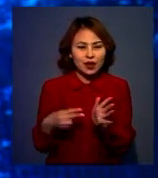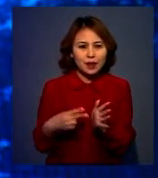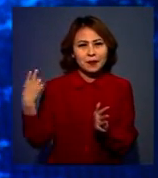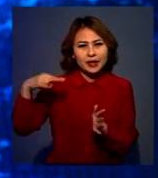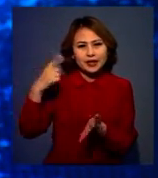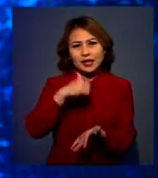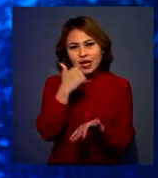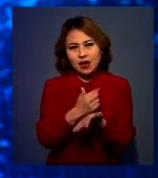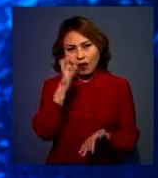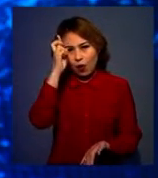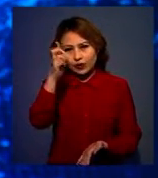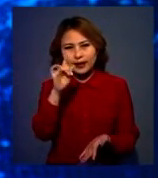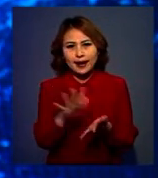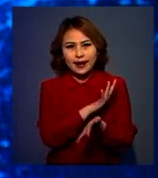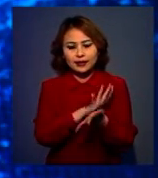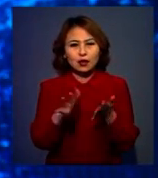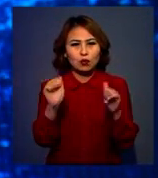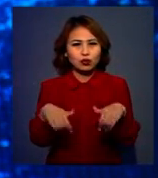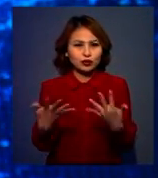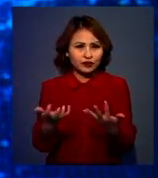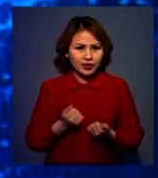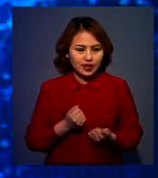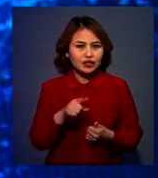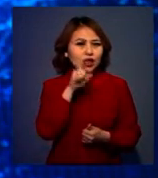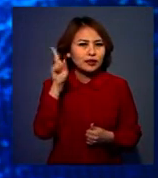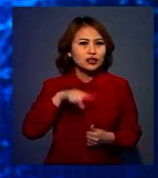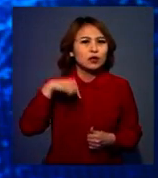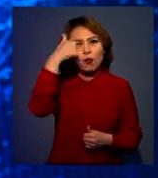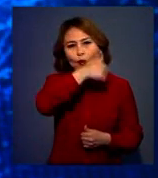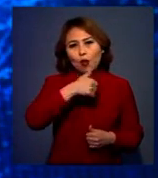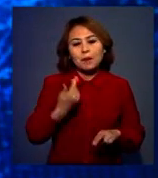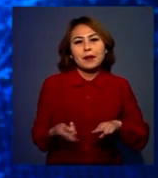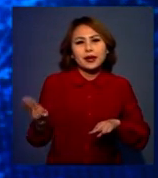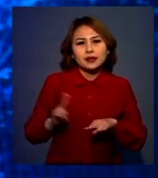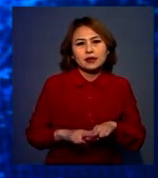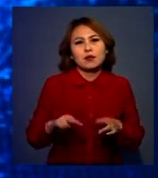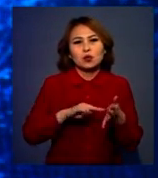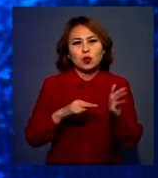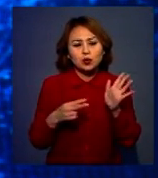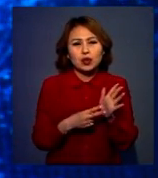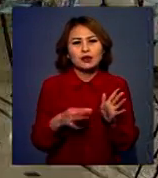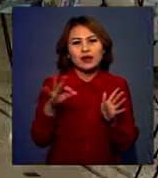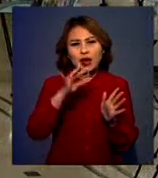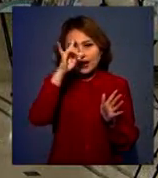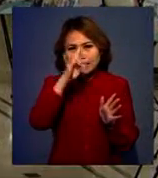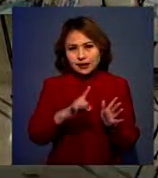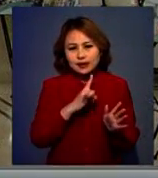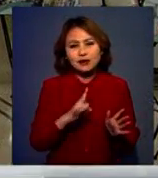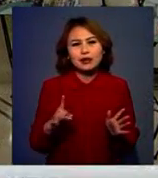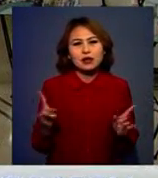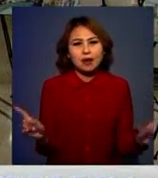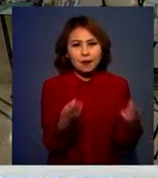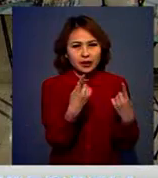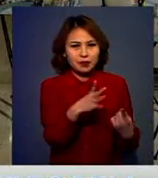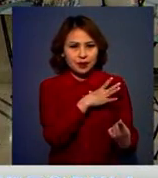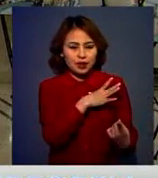тұңғыш президент елбасы қорының грантына ие болды. Биыл жастар жылы болғандықтан әлеуметтік жобалар қазақстандық жастарды дамытуға